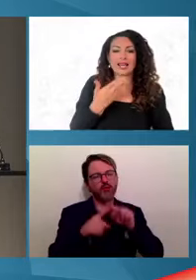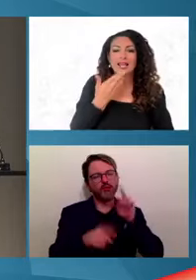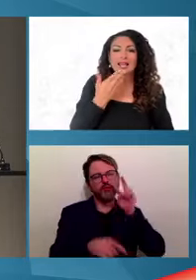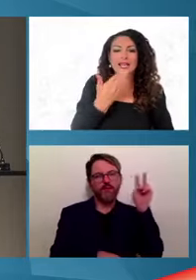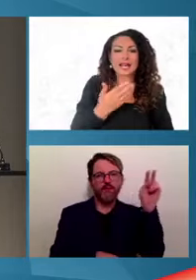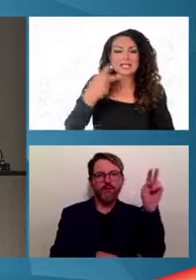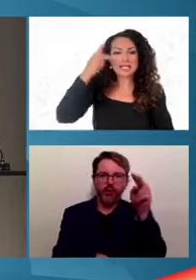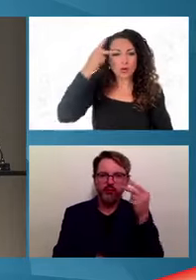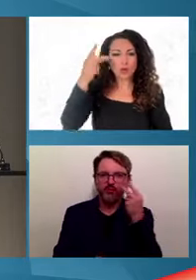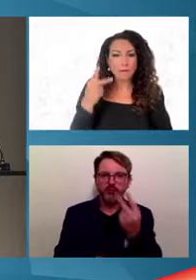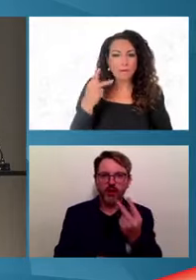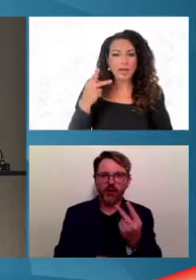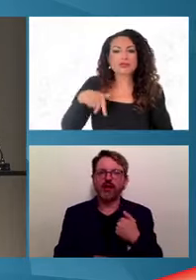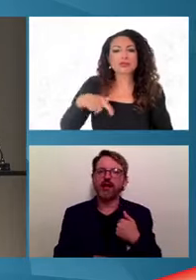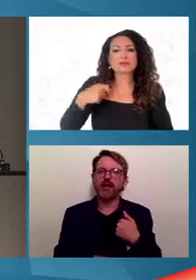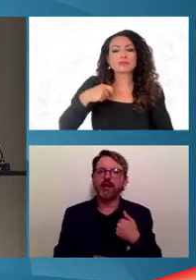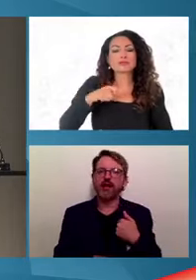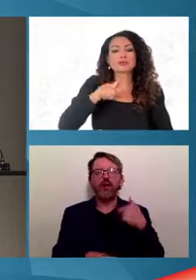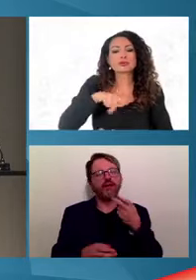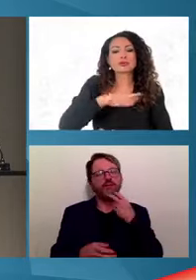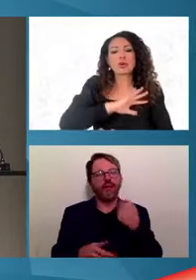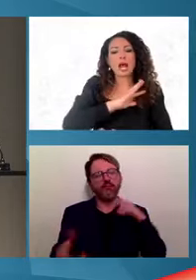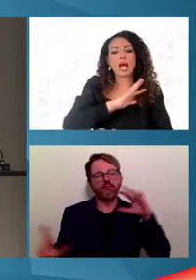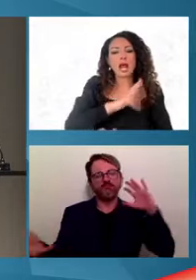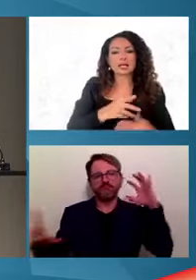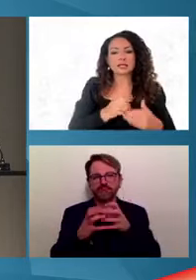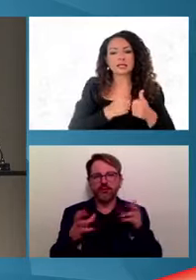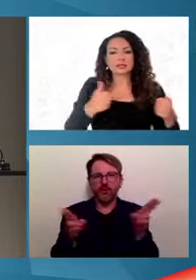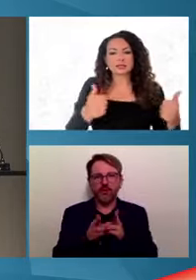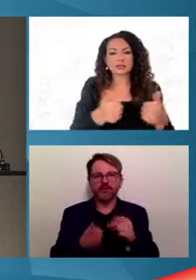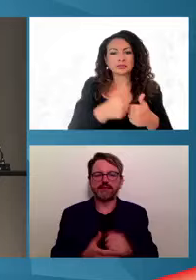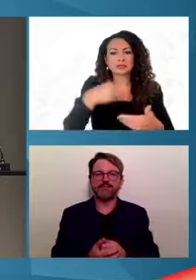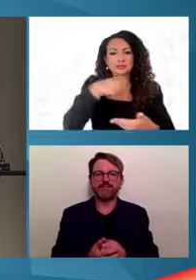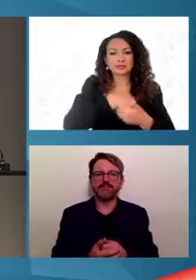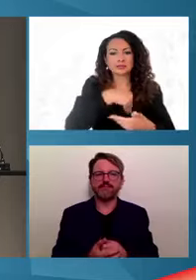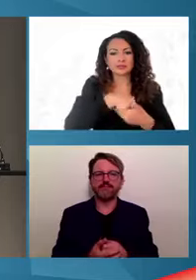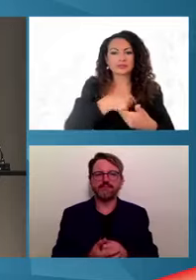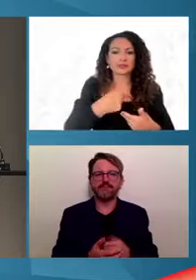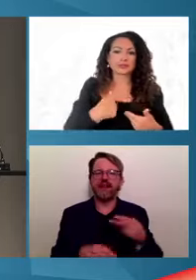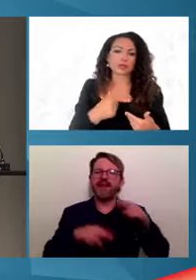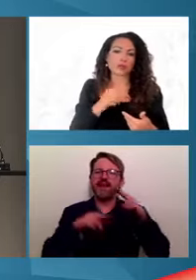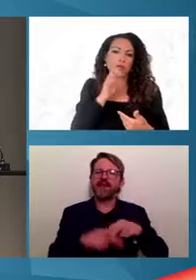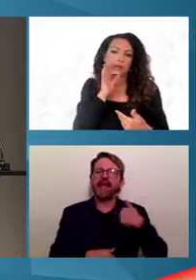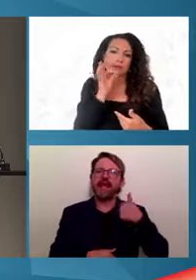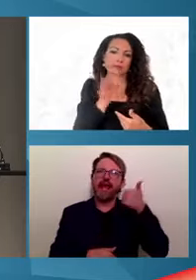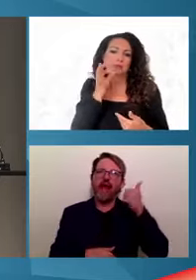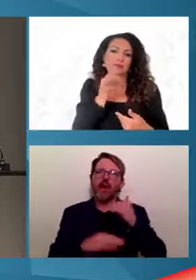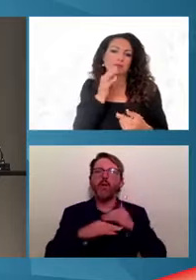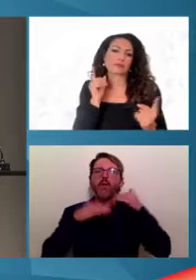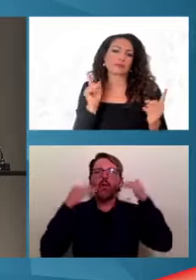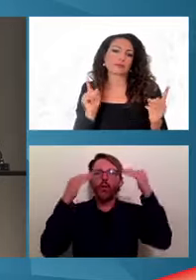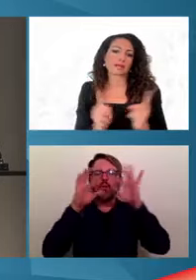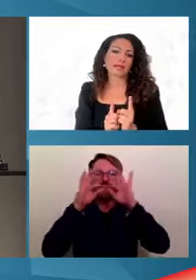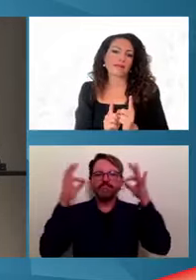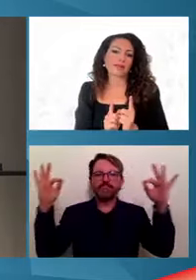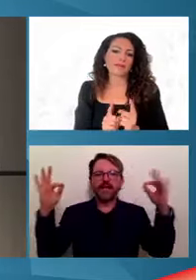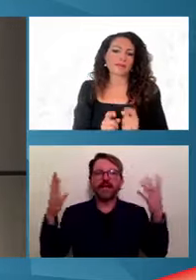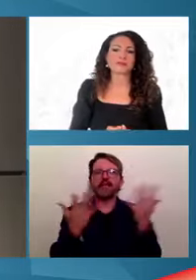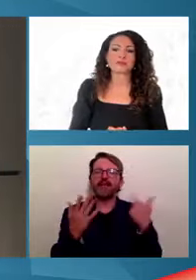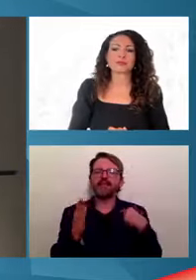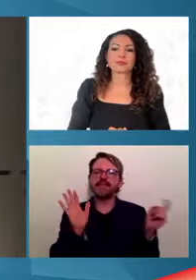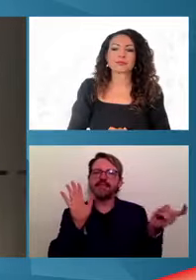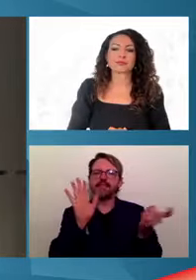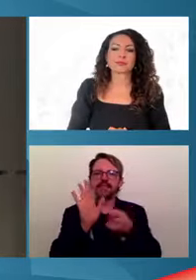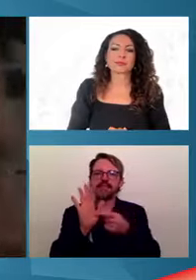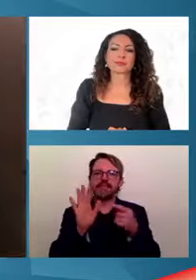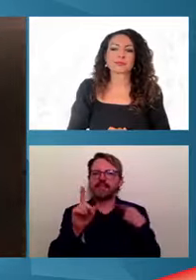Und ich werde mich auch sehr kurz halten. Wenn ich einen Übersatz vielleicht über die Zielsetzung, die wir gemeinsam, denke